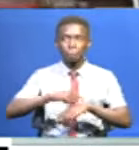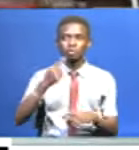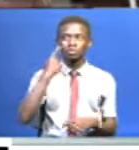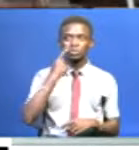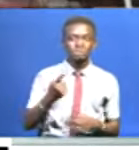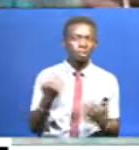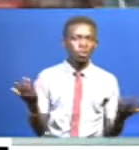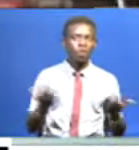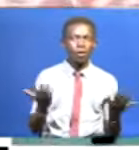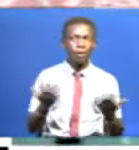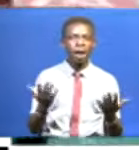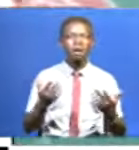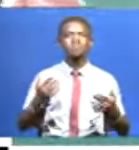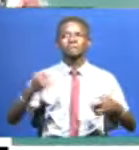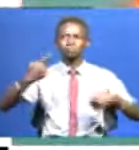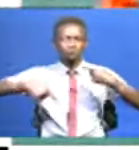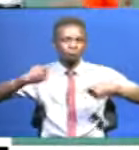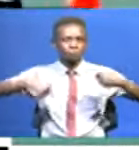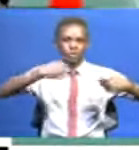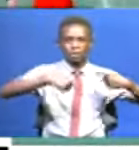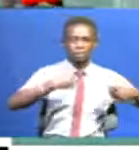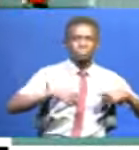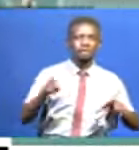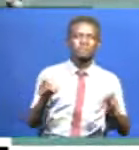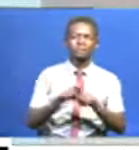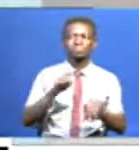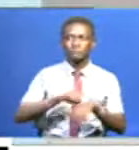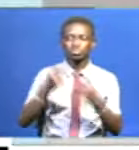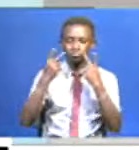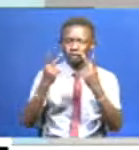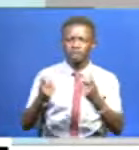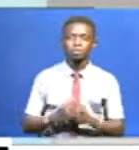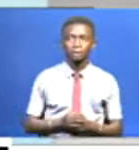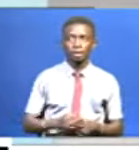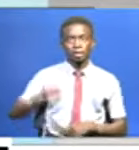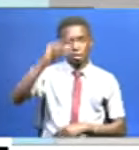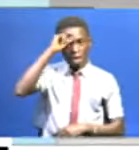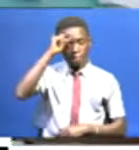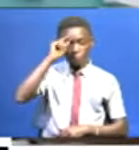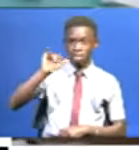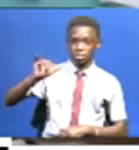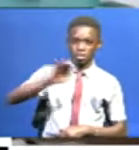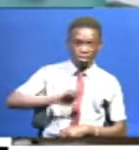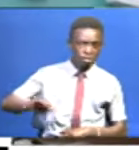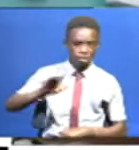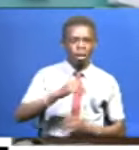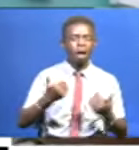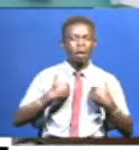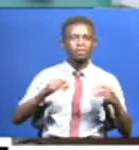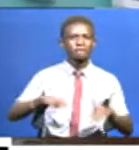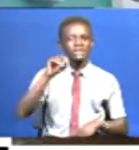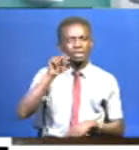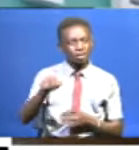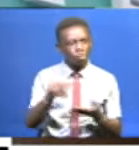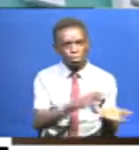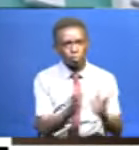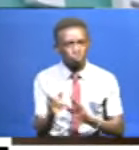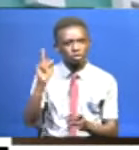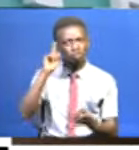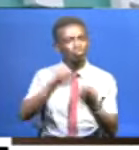ushabiki wa mashindano bado ukionekana, serikali ya huko imechukua fursa hiyo